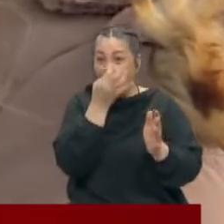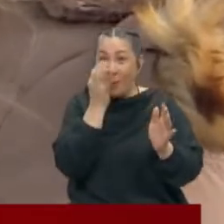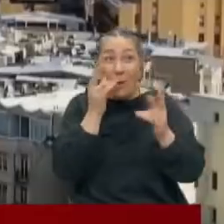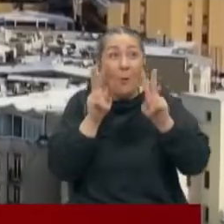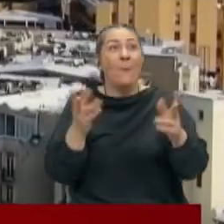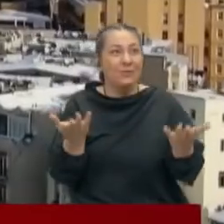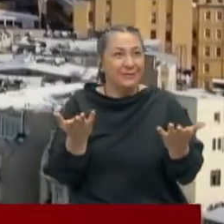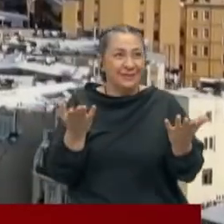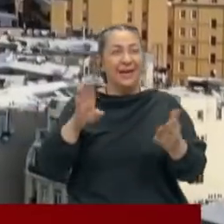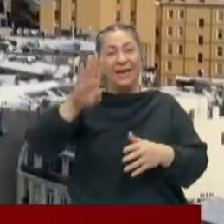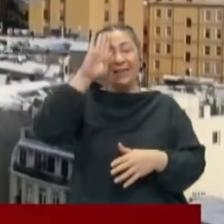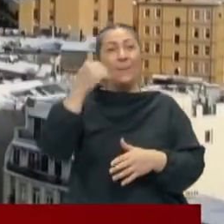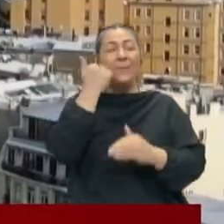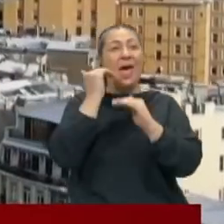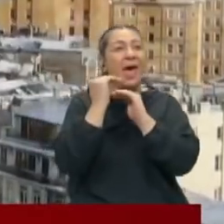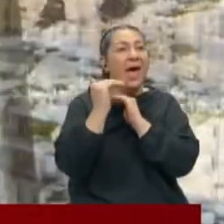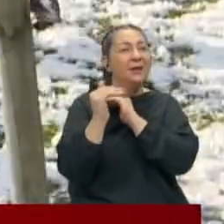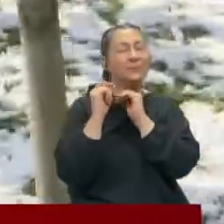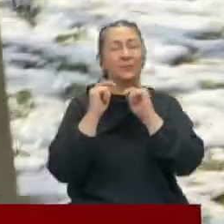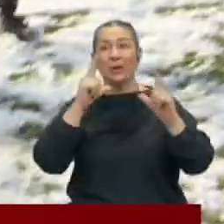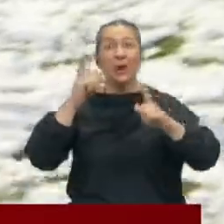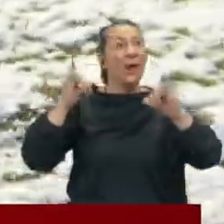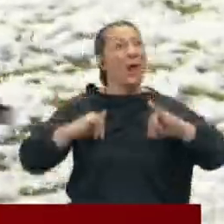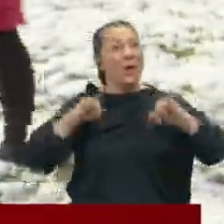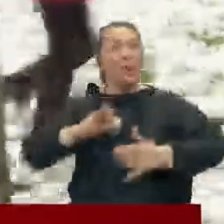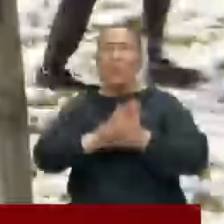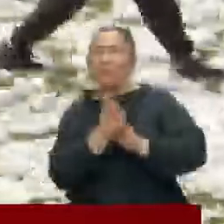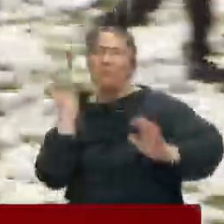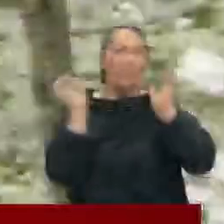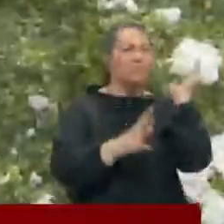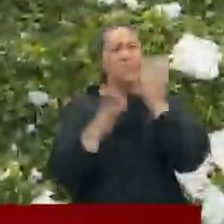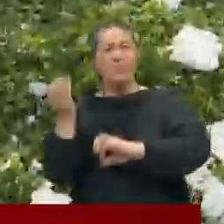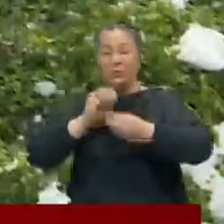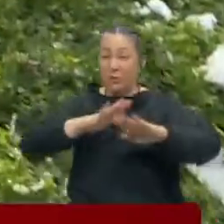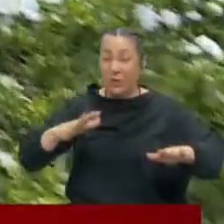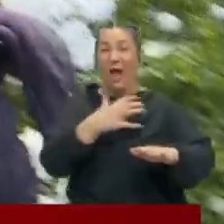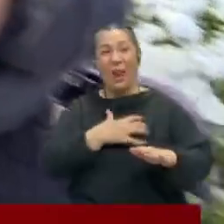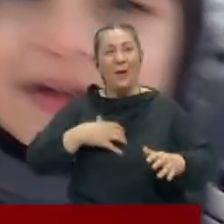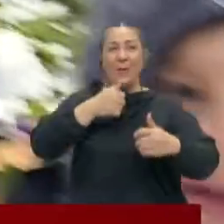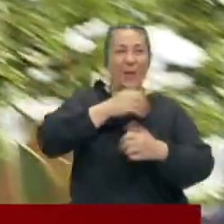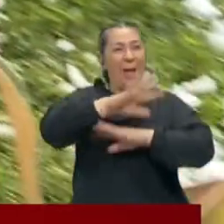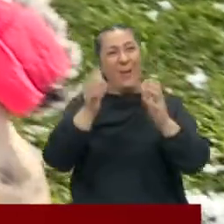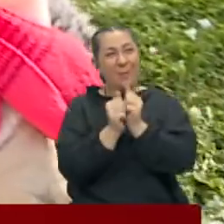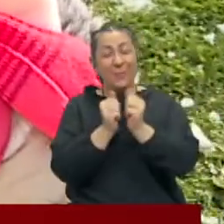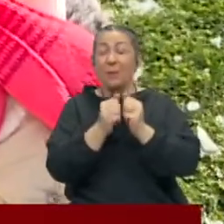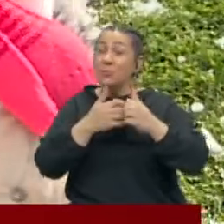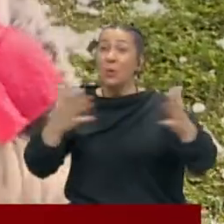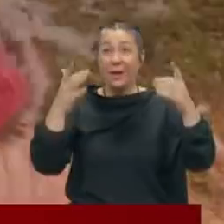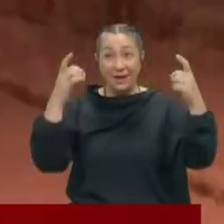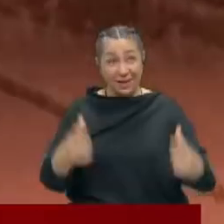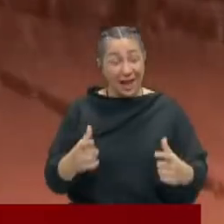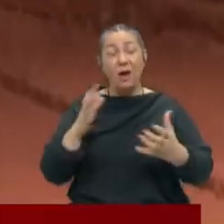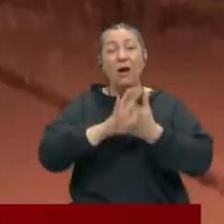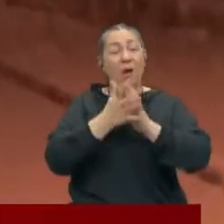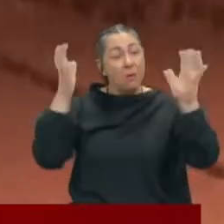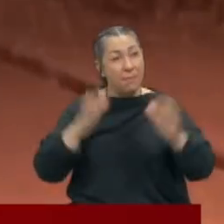göremiyoruz çünkü. İstanbul beyaz örtüye uyanmışken doya doya oynadılar çocuklarıyla. Çocuk oldu büyüklerdi. Mega kentte yoğun kar